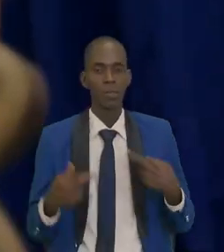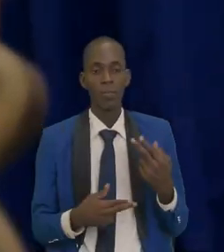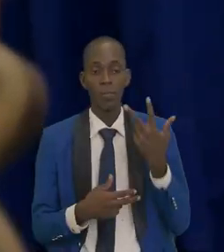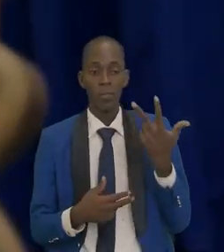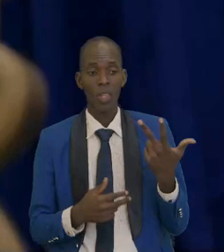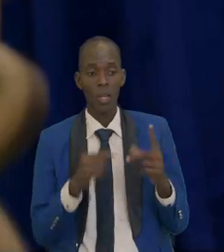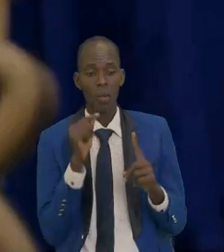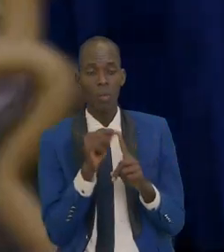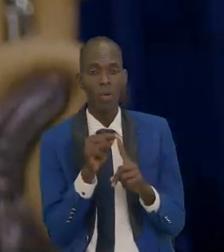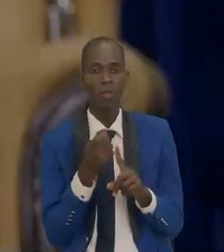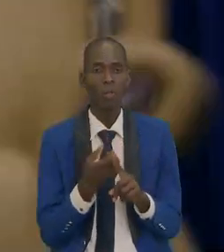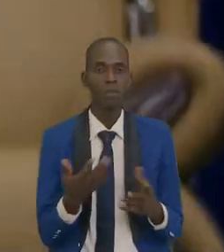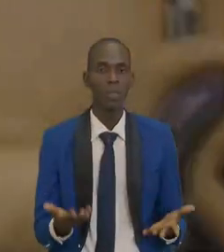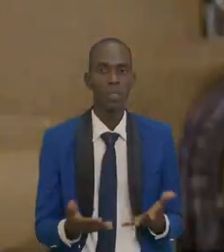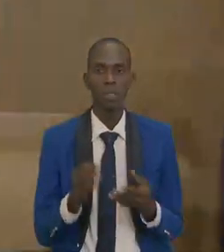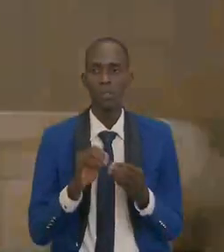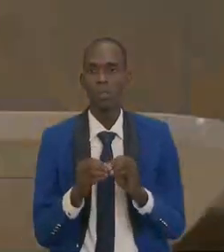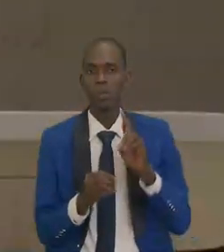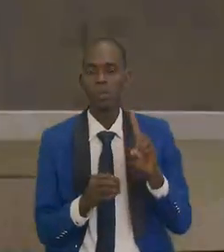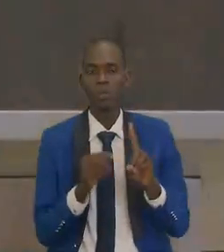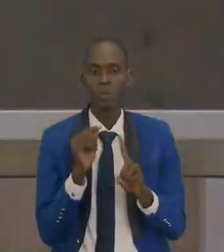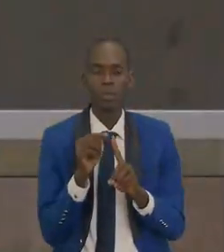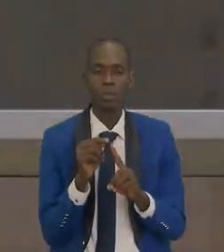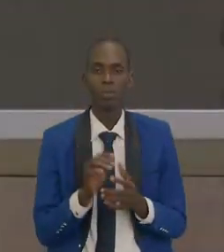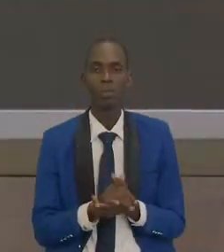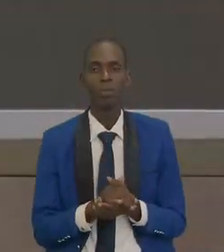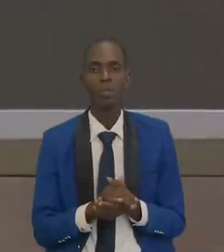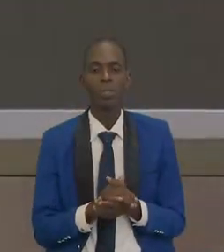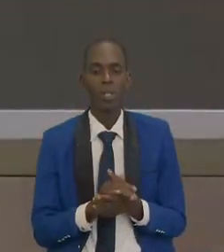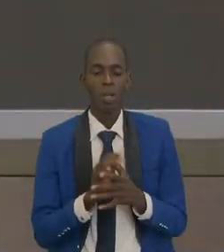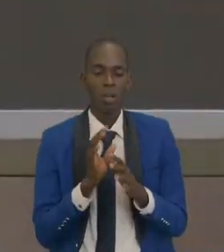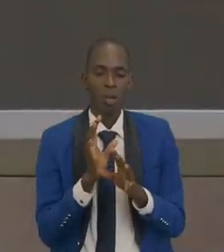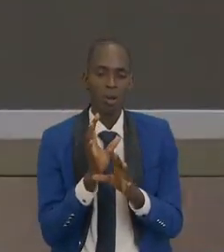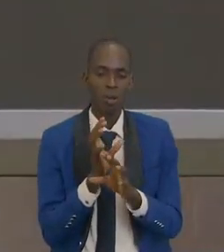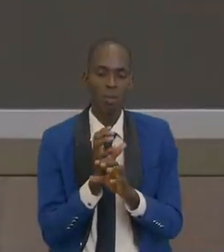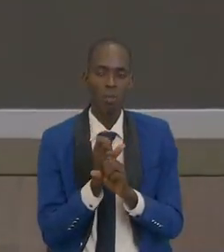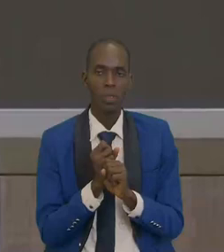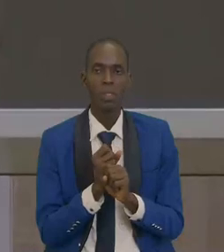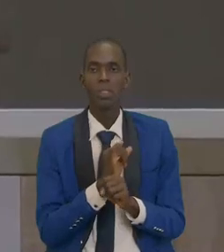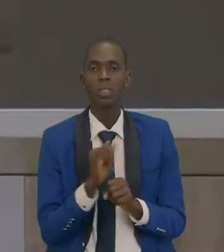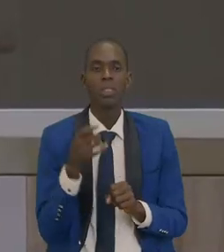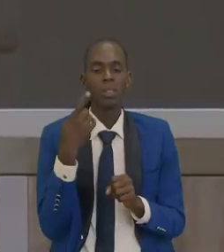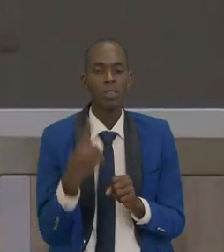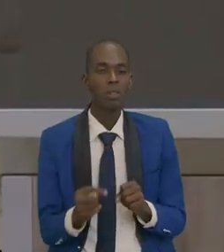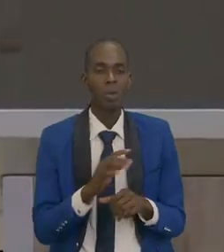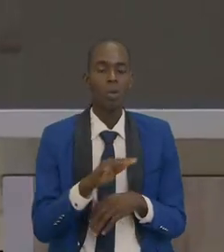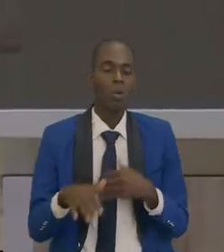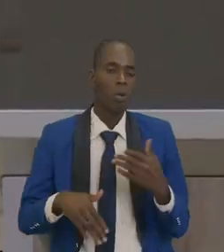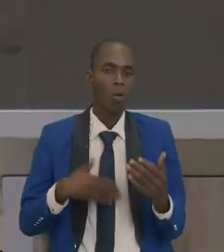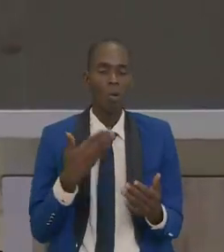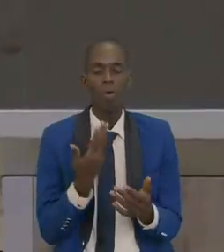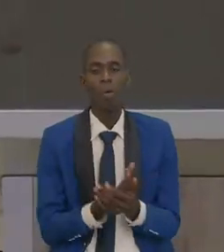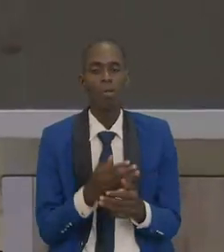à considérer. Premièrement, obtenir la foi toute